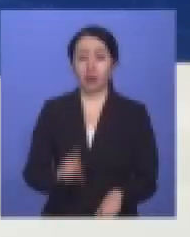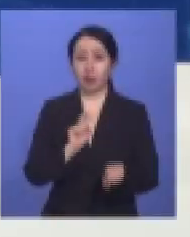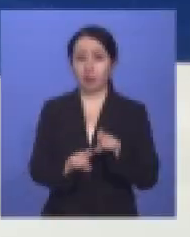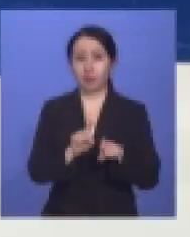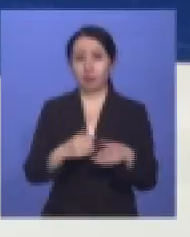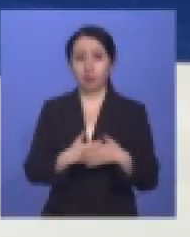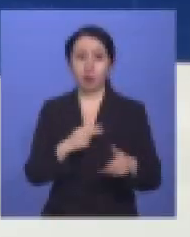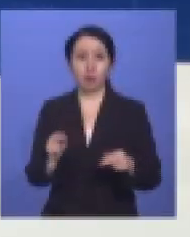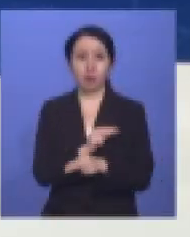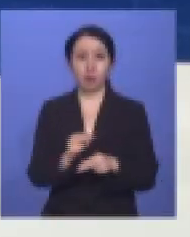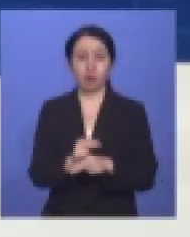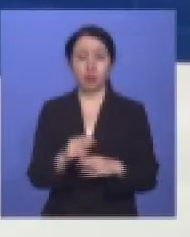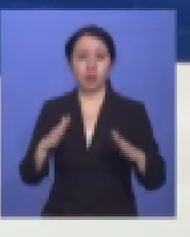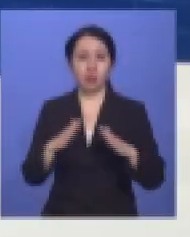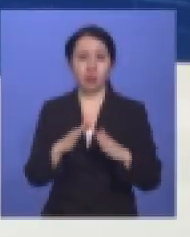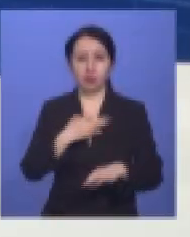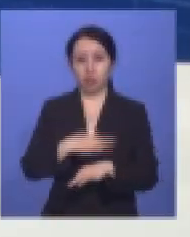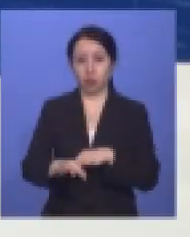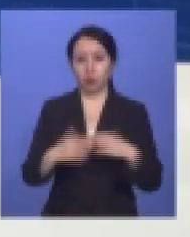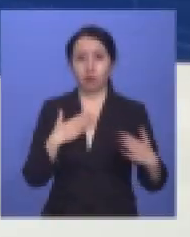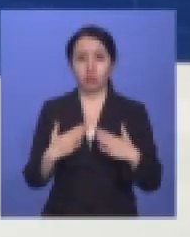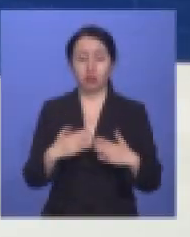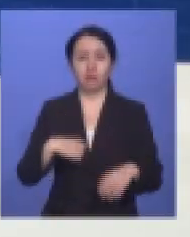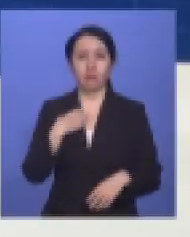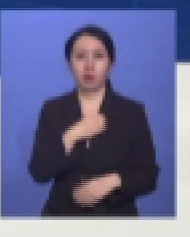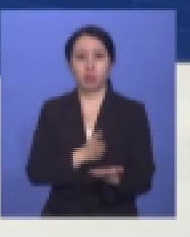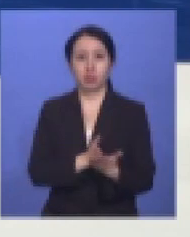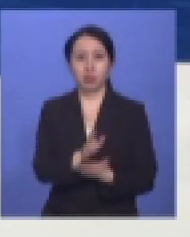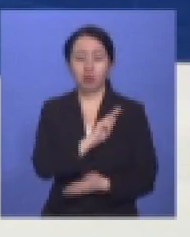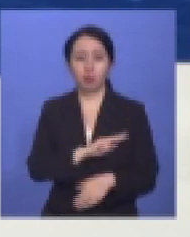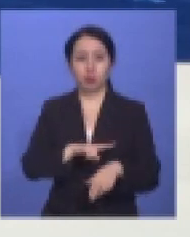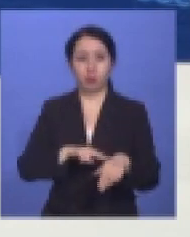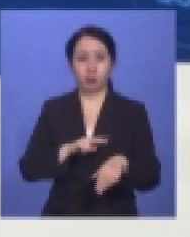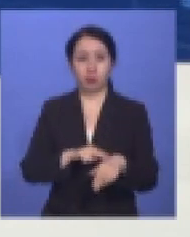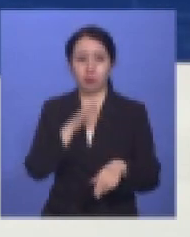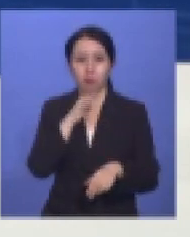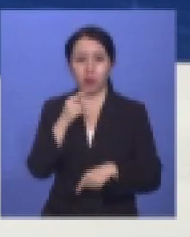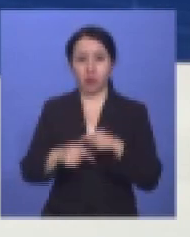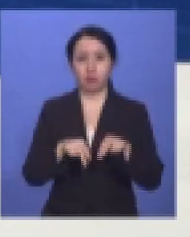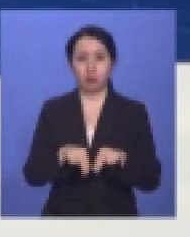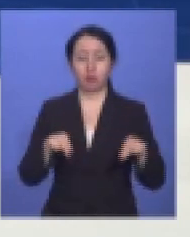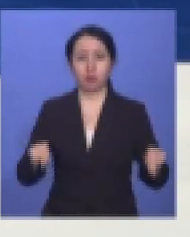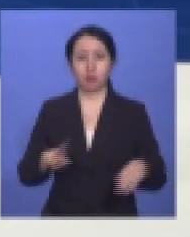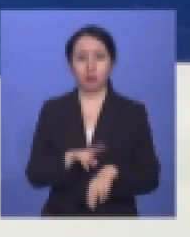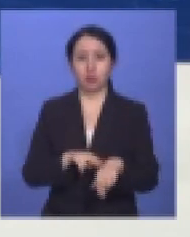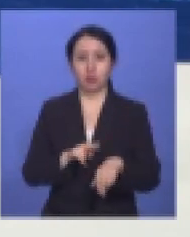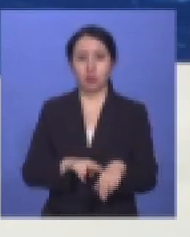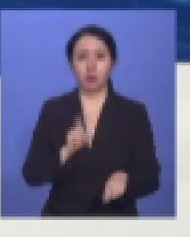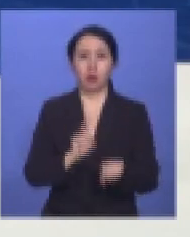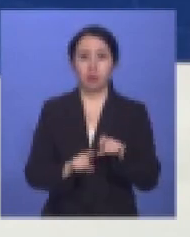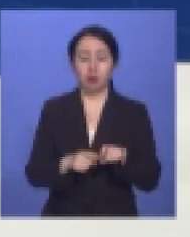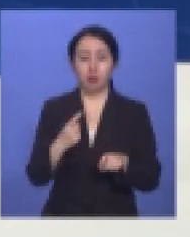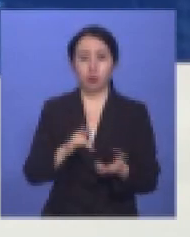Рейды по профилактике бытового насилия – одна из важных линий работы полицейских. В ходе очередного рейда петропавловские